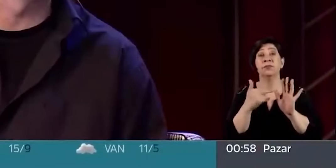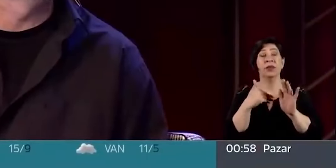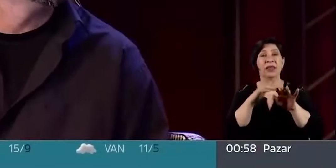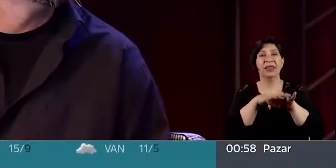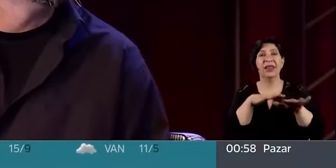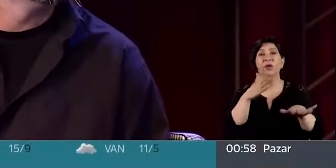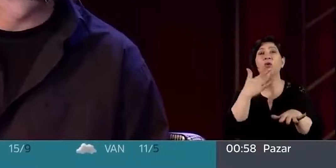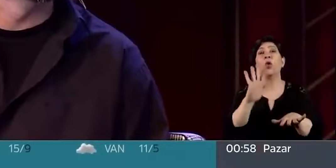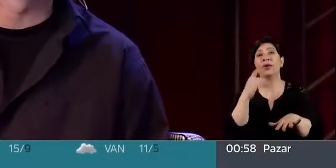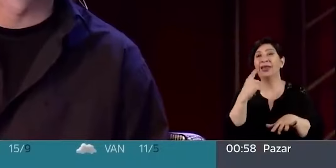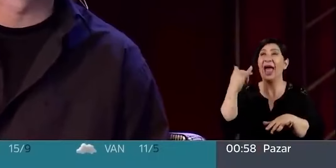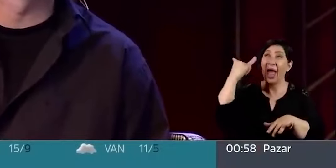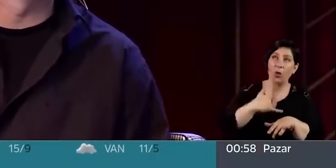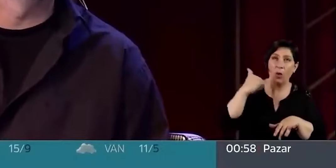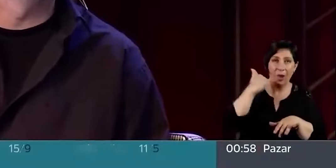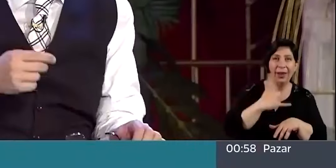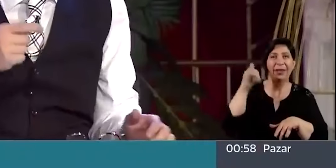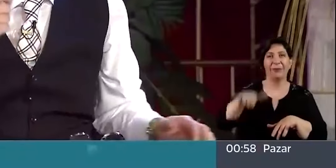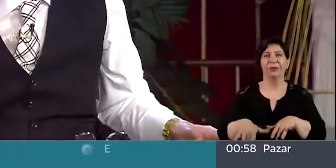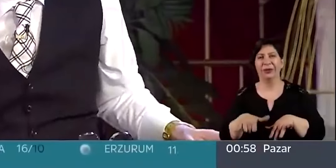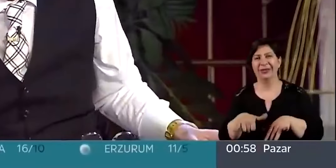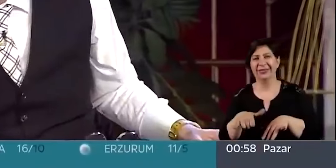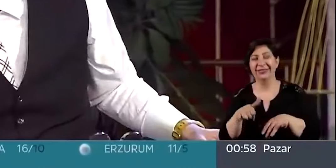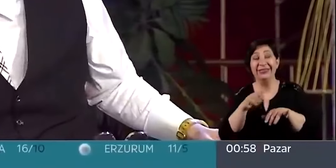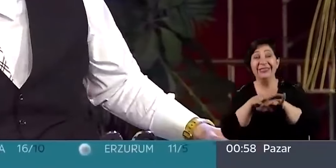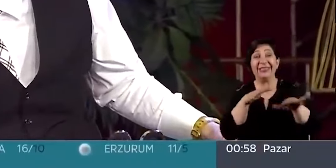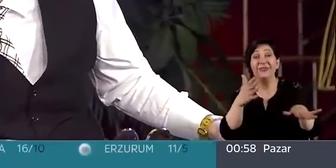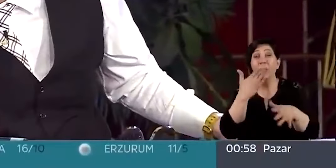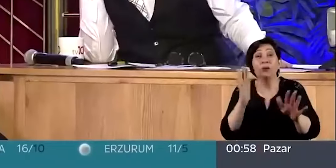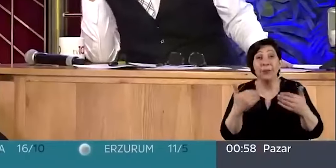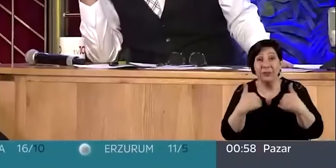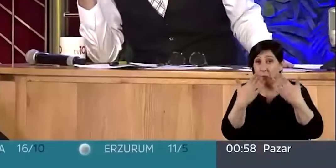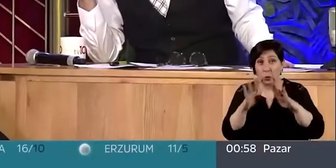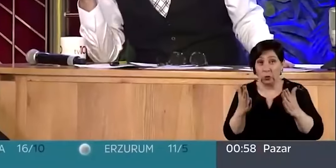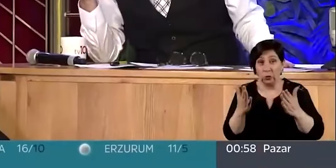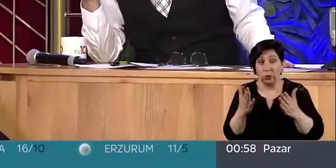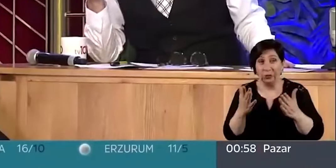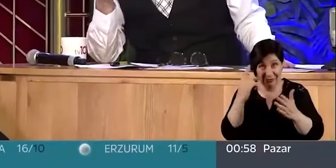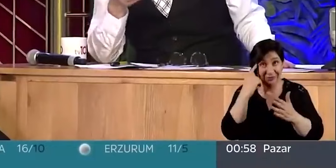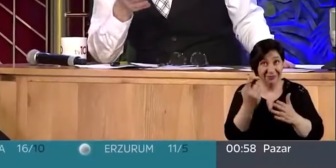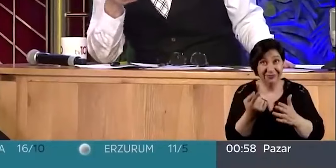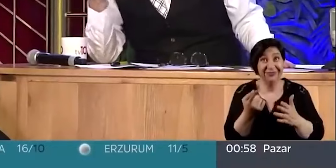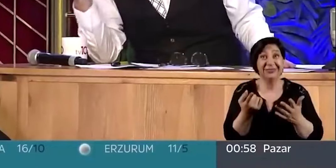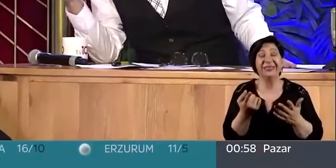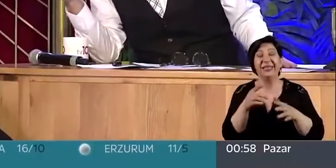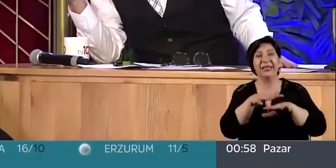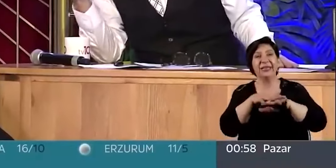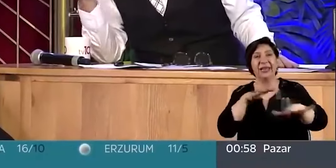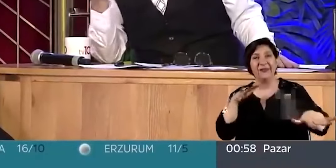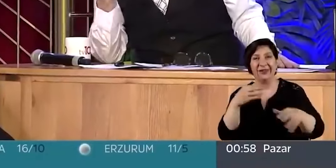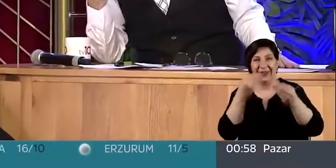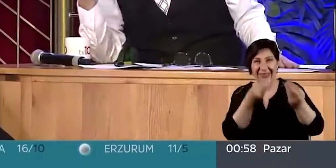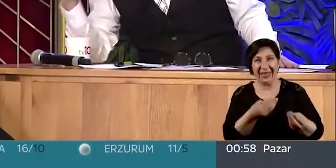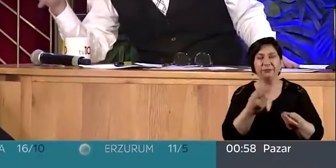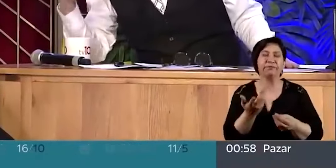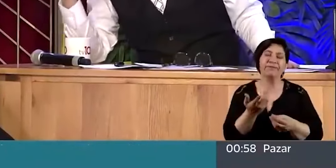yok diye aratıyorum. Yok diyorlar kapatıyorum yayını. Abi trafik yoksa biz yokuz yani. Kendi kendimize konuşuyoruz. Trafikte mesela trafik